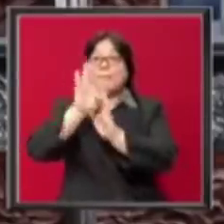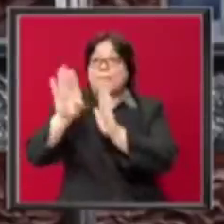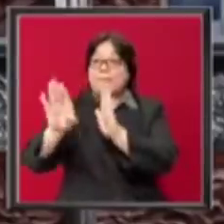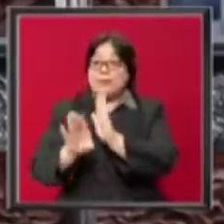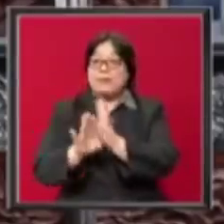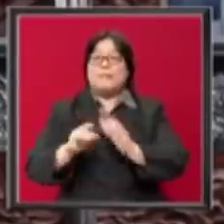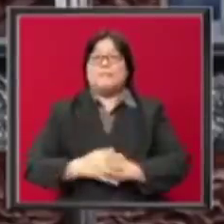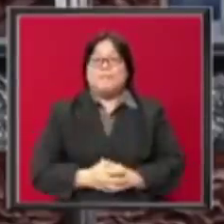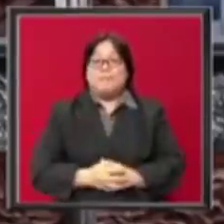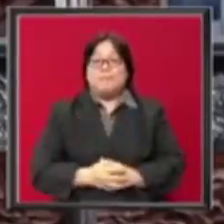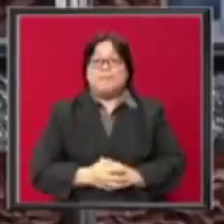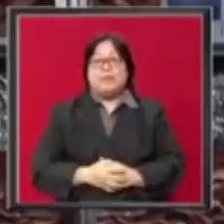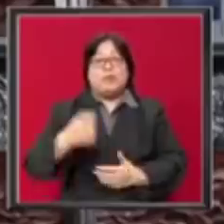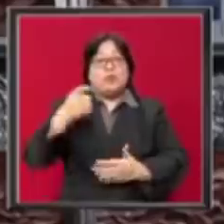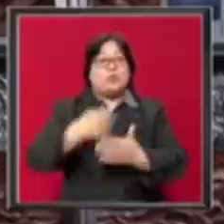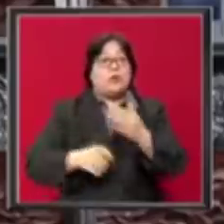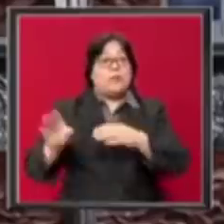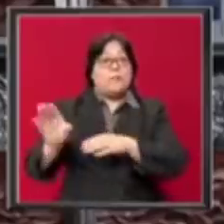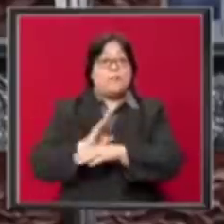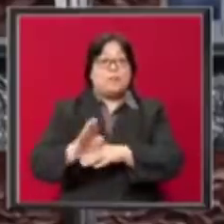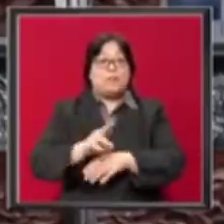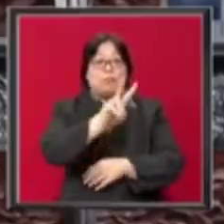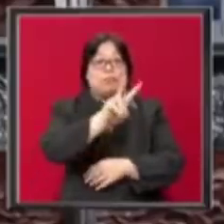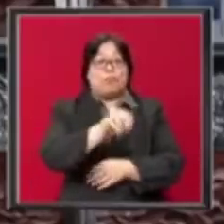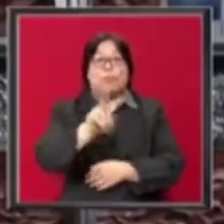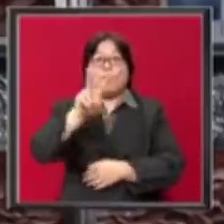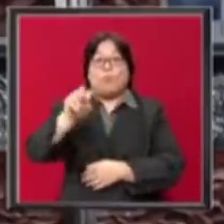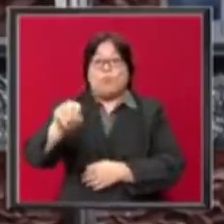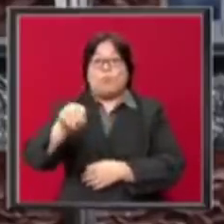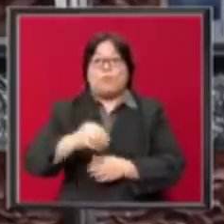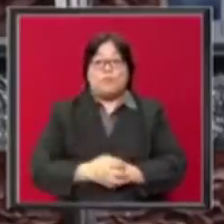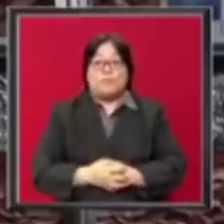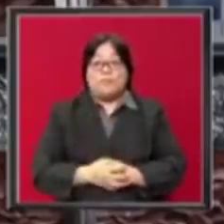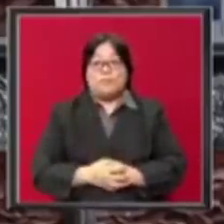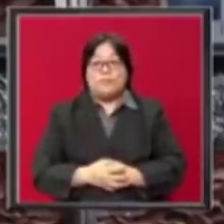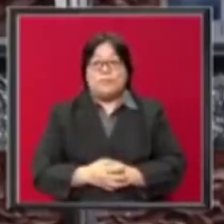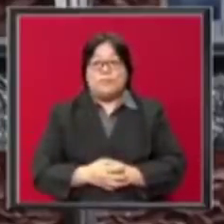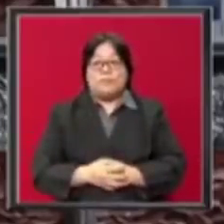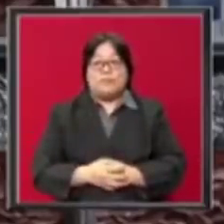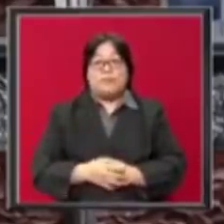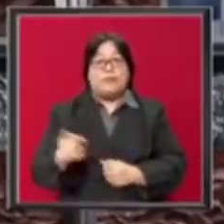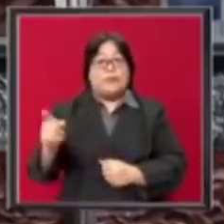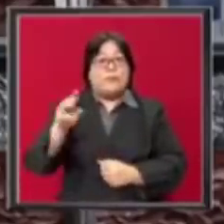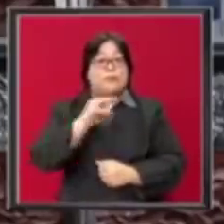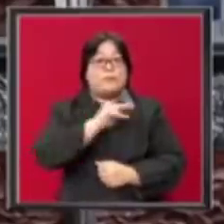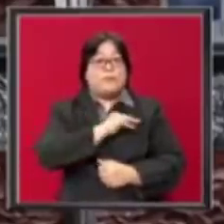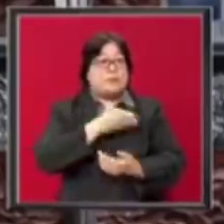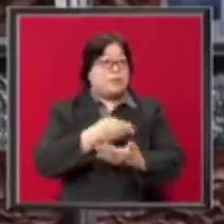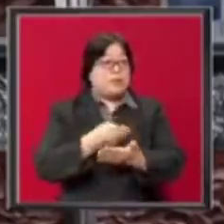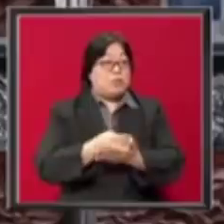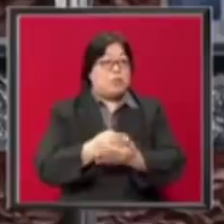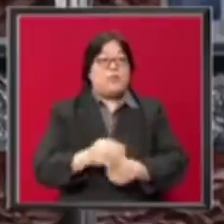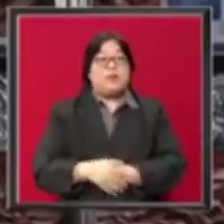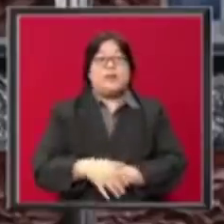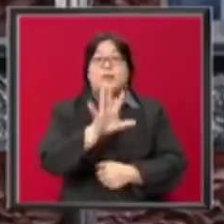63.8 bilion. Cukai korporat 2020 yang disebut oleh Menteri Kewangan